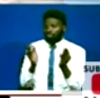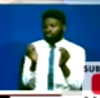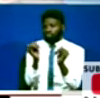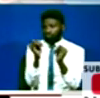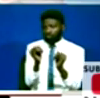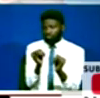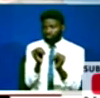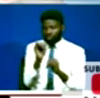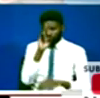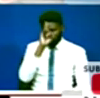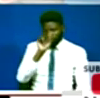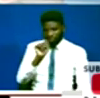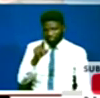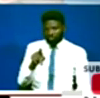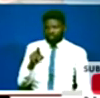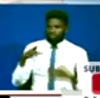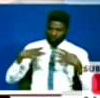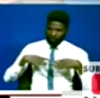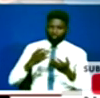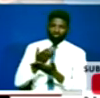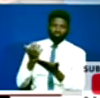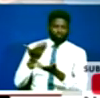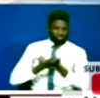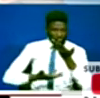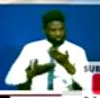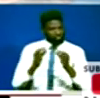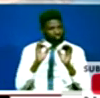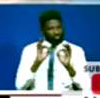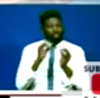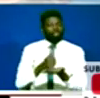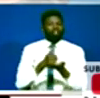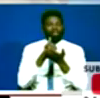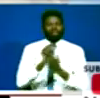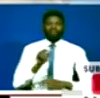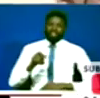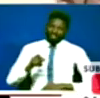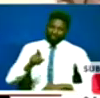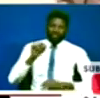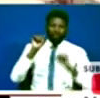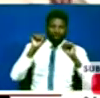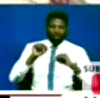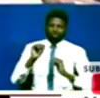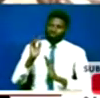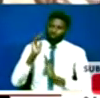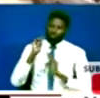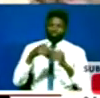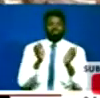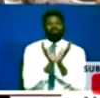uhusiano mwema na raia ili kuboresha uwezo wao wa kudumisha usalama katika jamii.